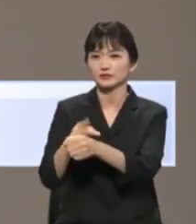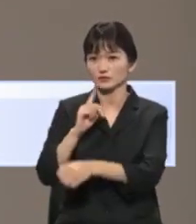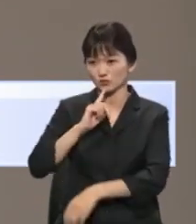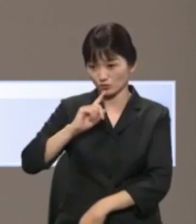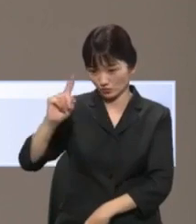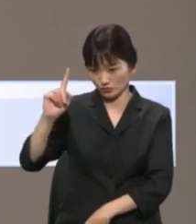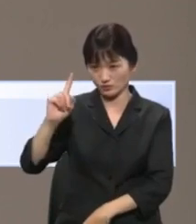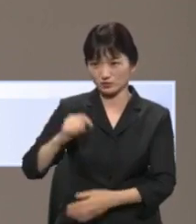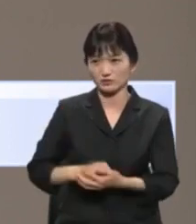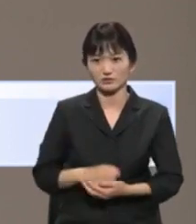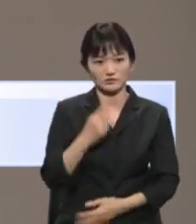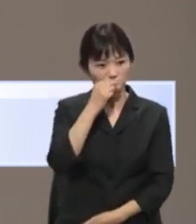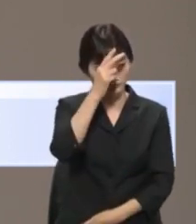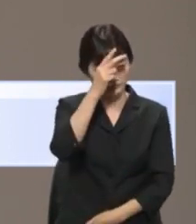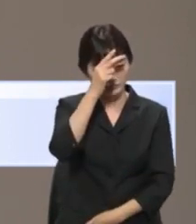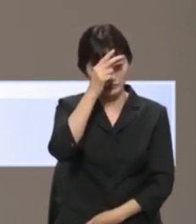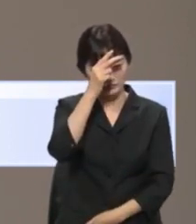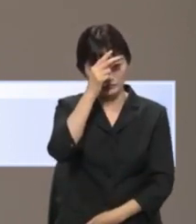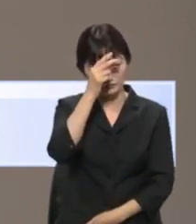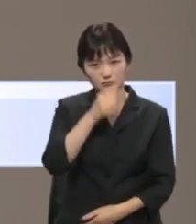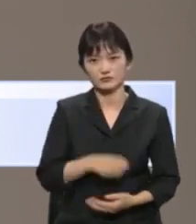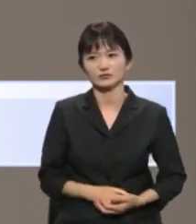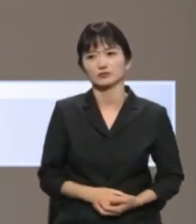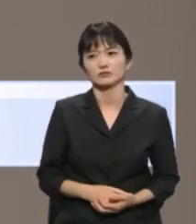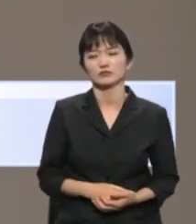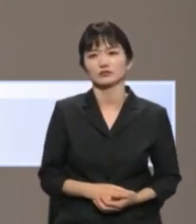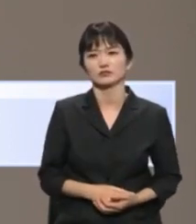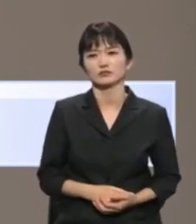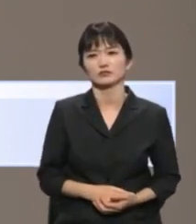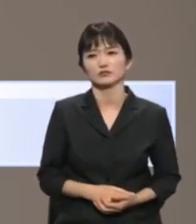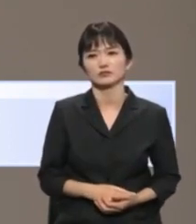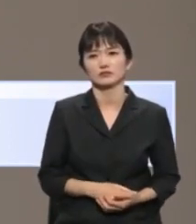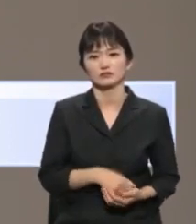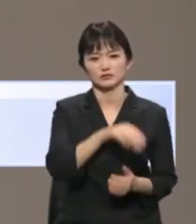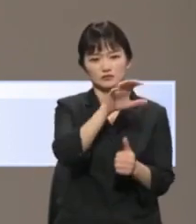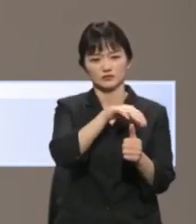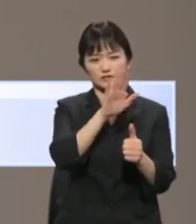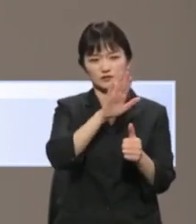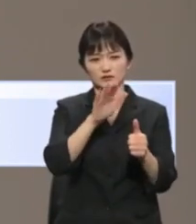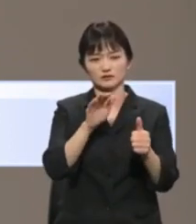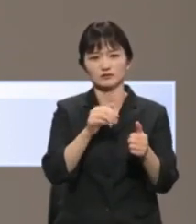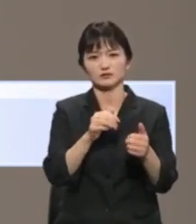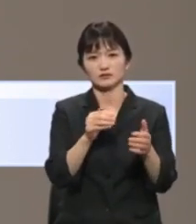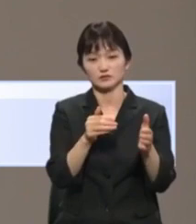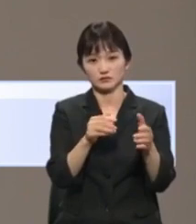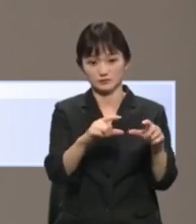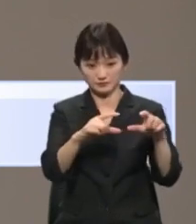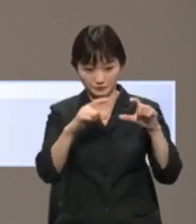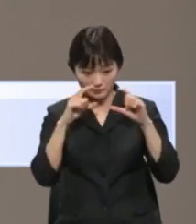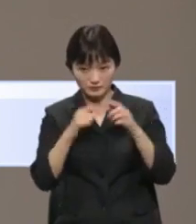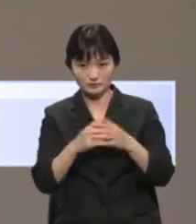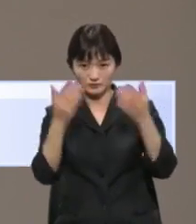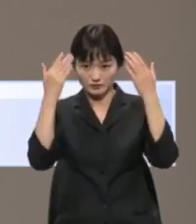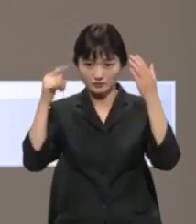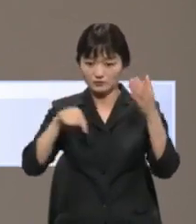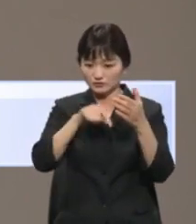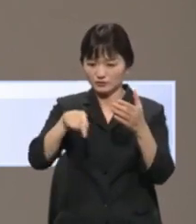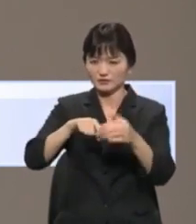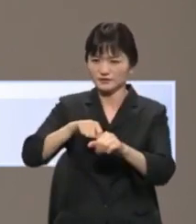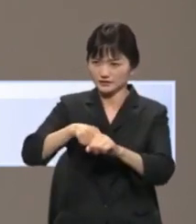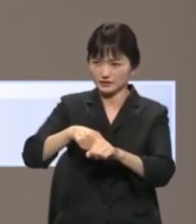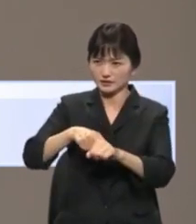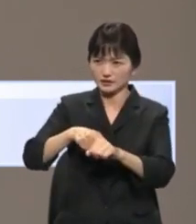당하셨는데 검찰에서는 불교 처분 이거는 뭐 아동학대가 아니다라고 불기소처분은 내렸지만 학교에서는 여전히 징계를 받으셨거든요